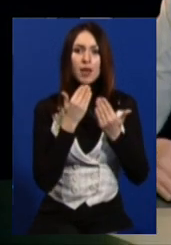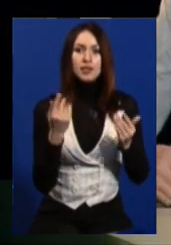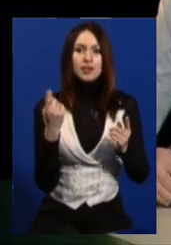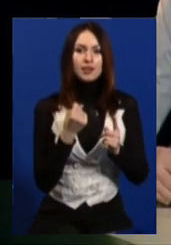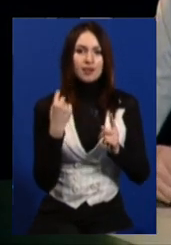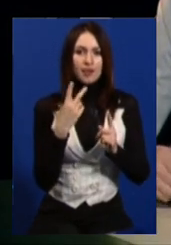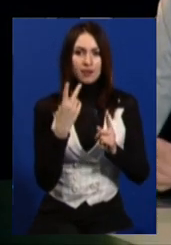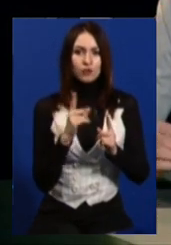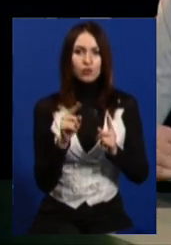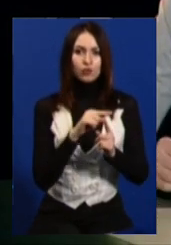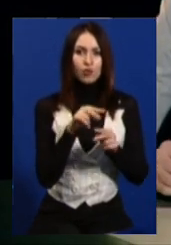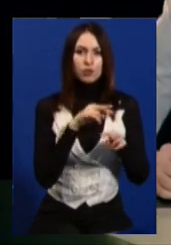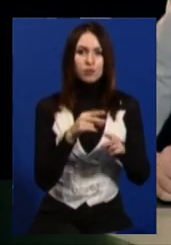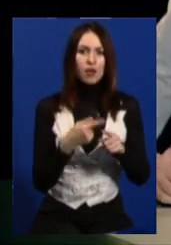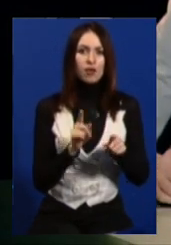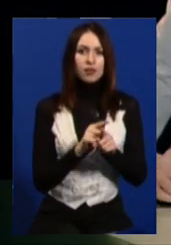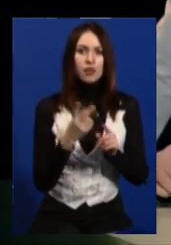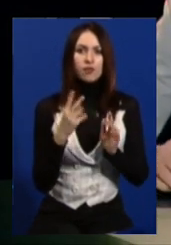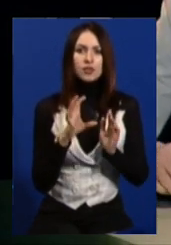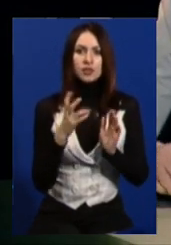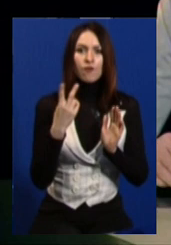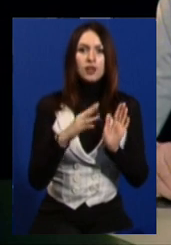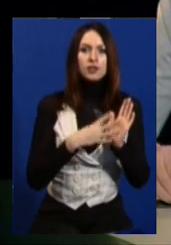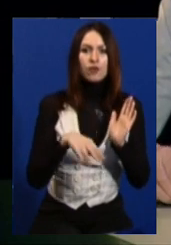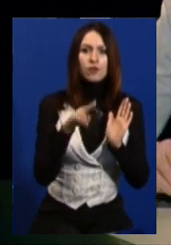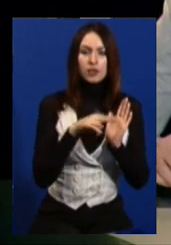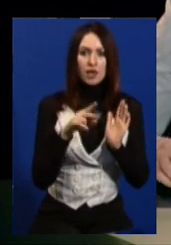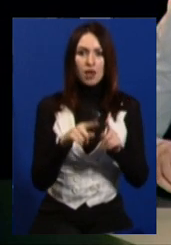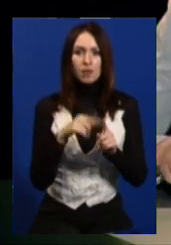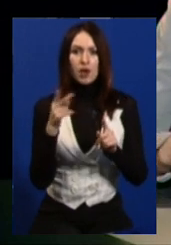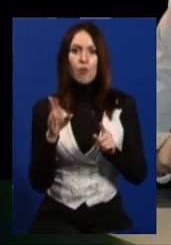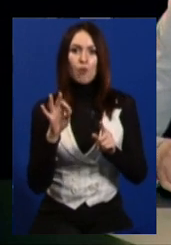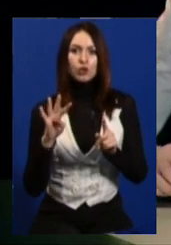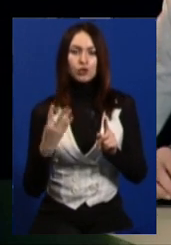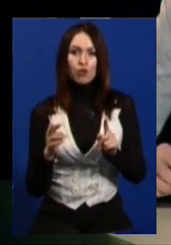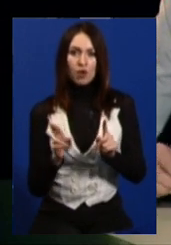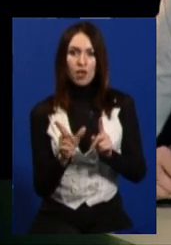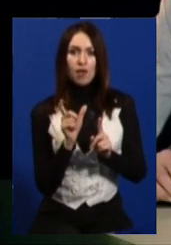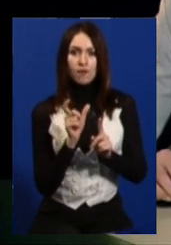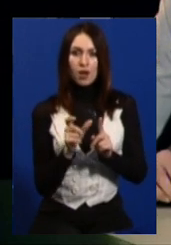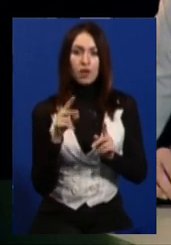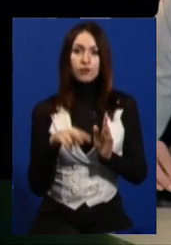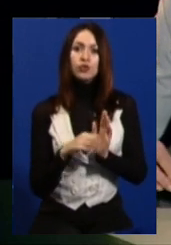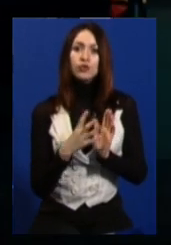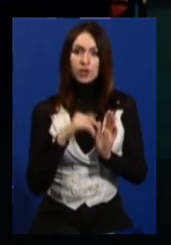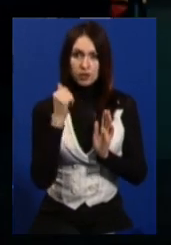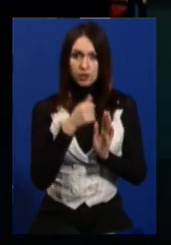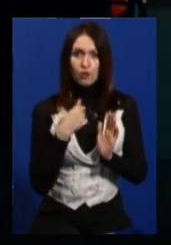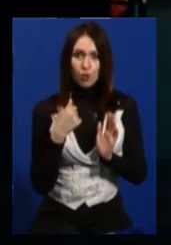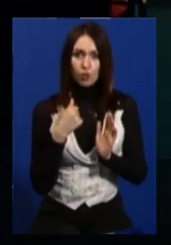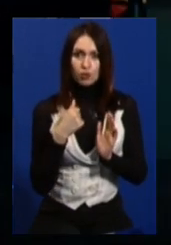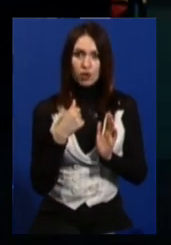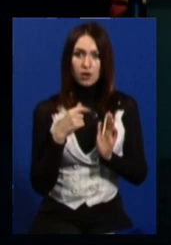що спостерігалися, це тиждень у нас 29 грудня 2018 по 4 січня 2019 року.